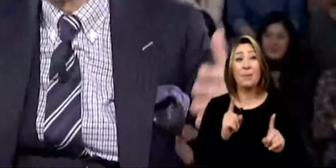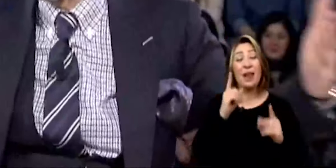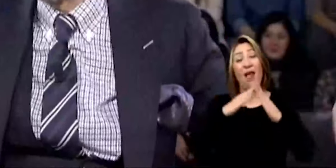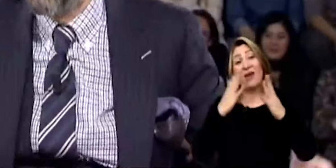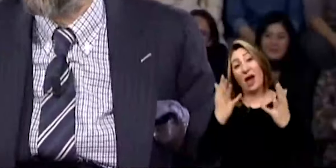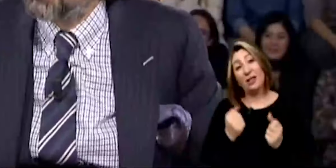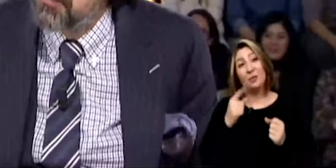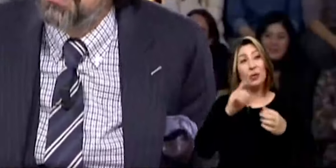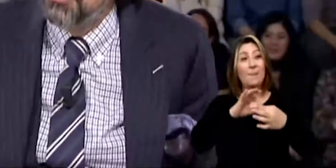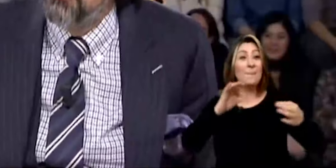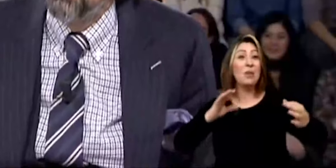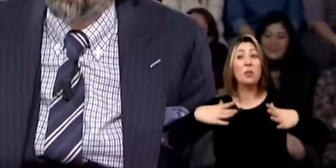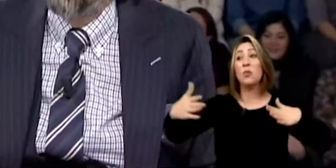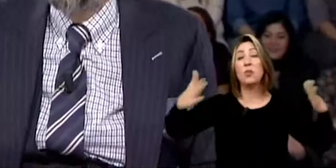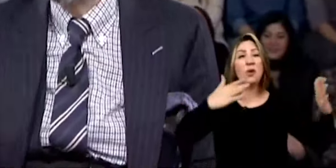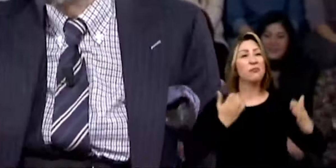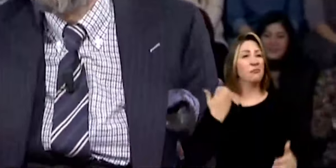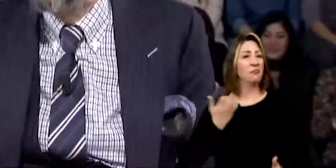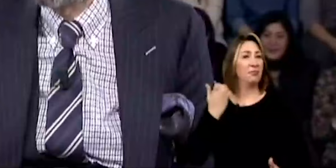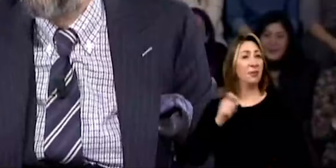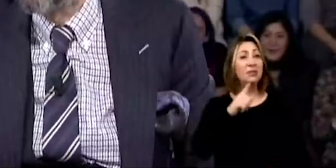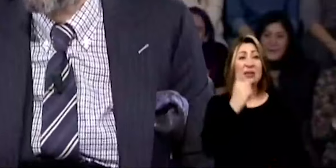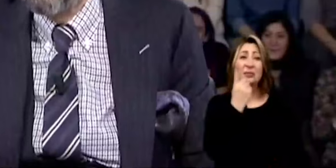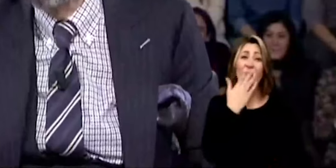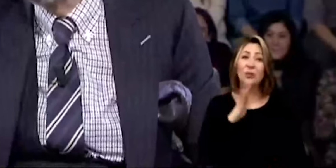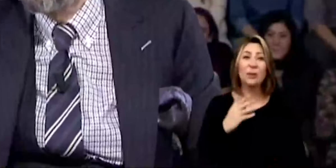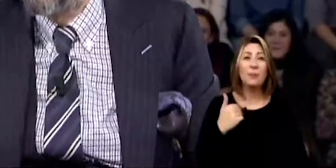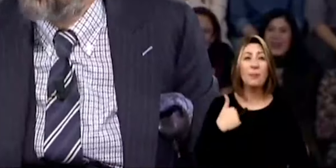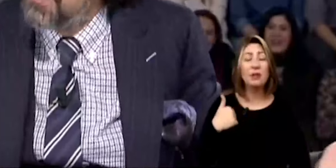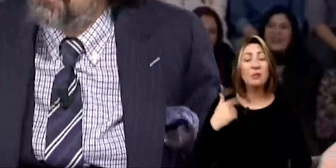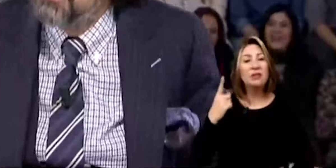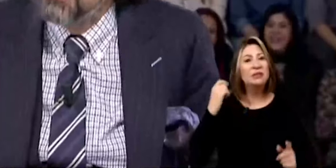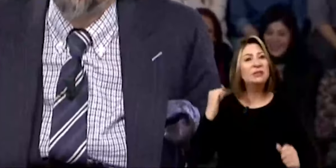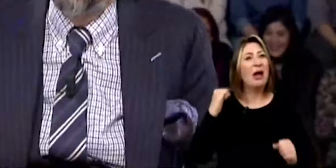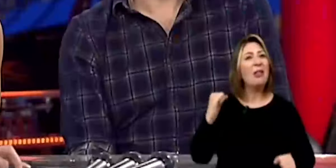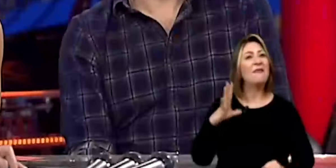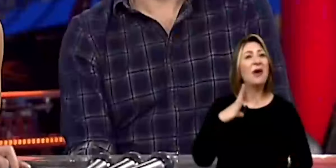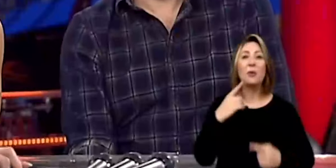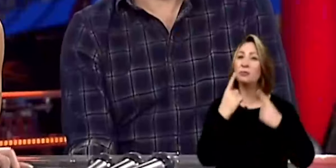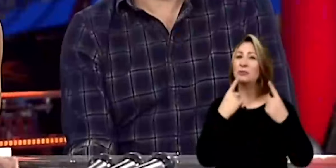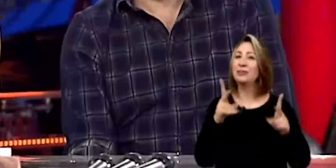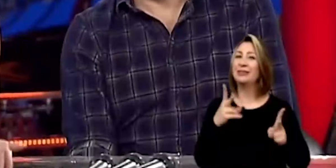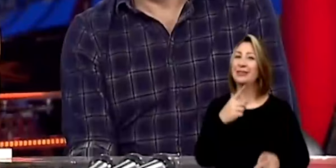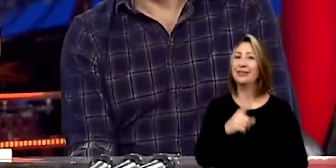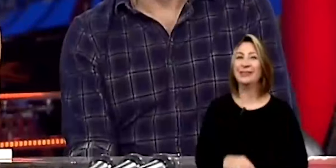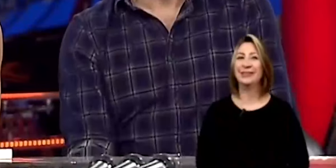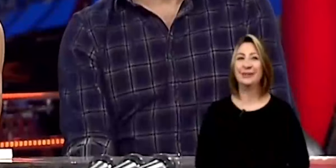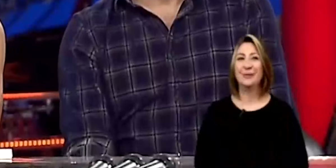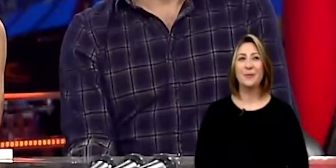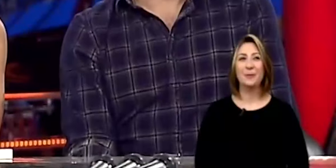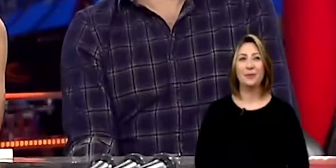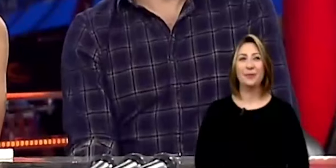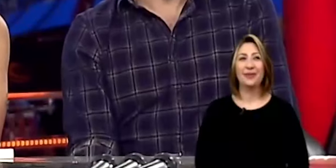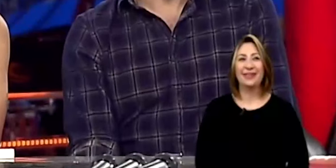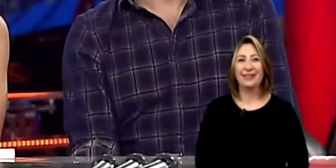bir ev aldım şu kadar metrekare filan diye övünüyorlar. Sende de hiçbir şey yoksa benim bende bir sperm var filan diye konuşabilirsin. Doğru. Yani.